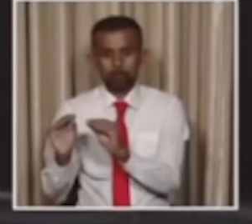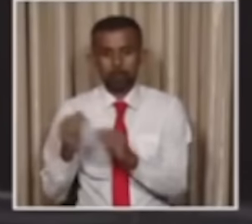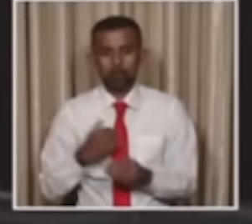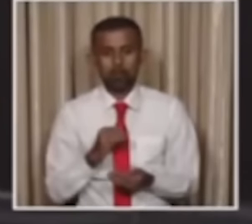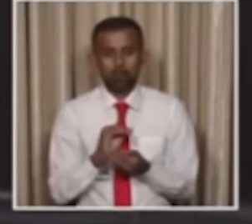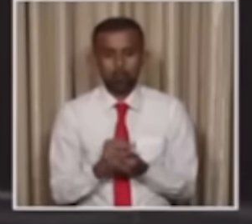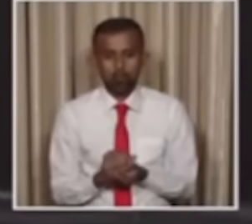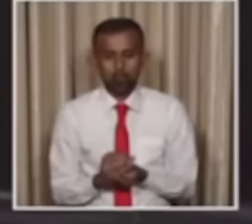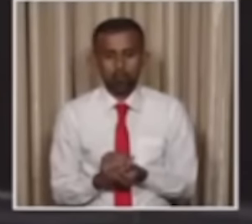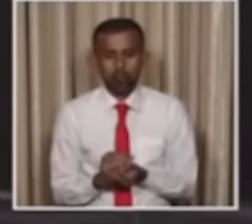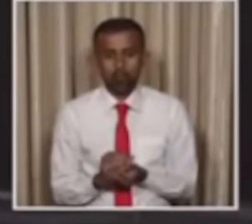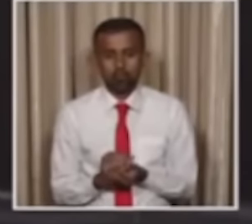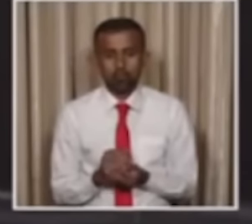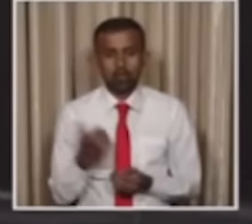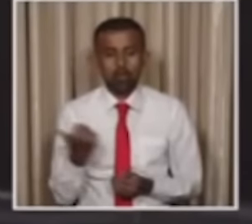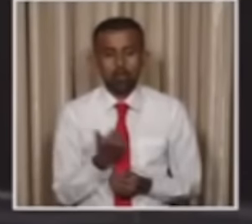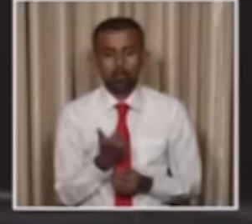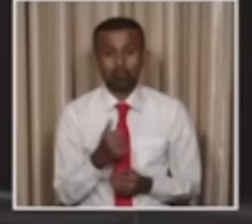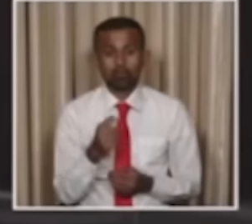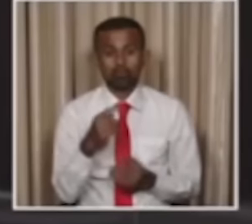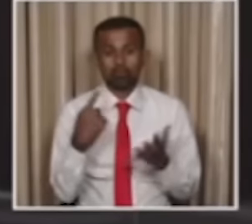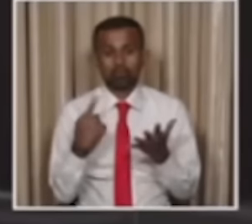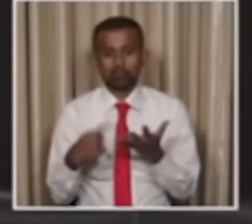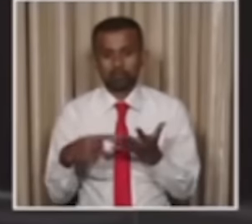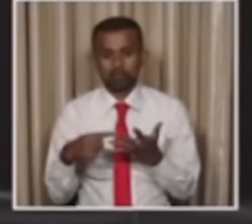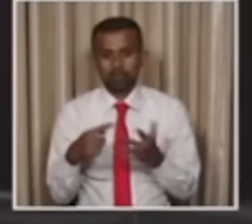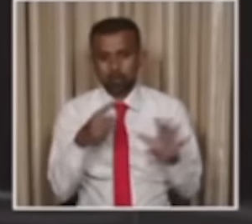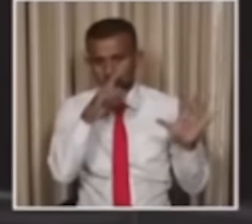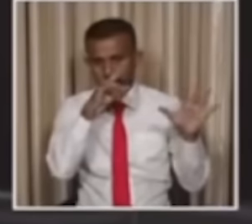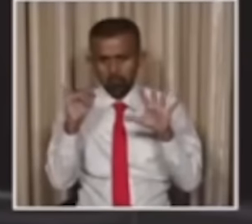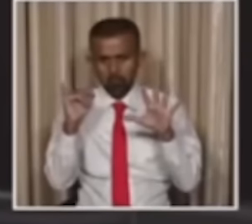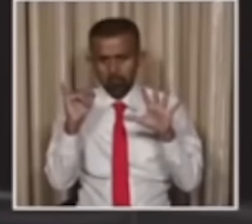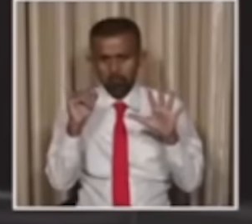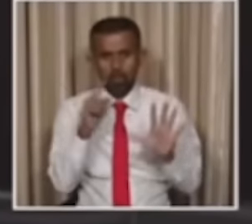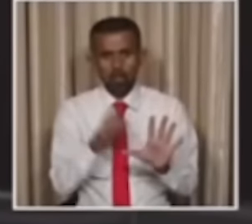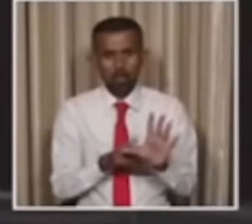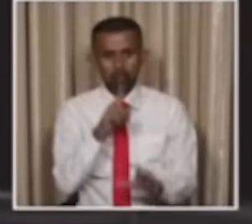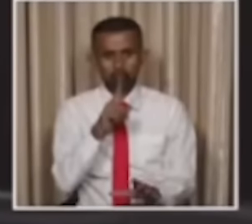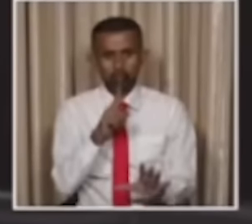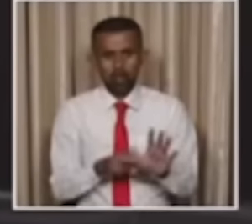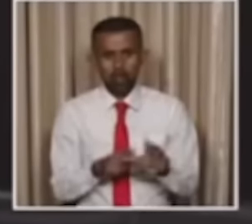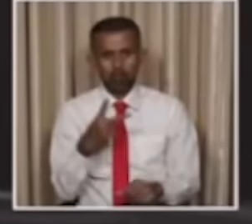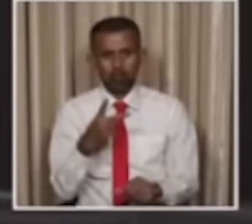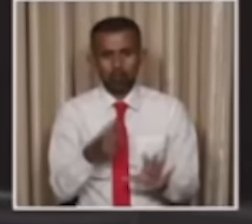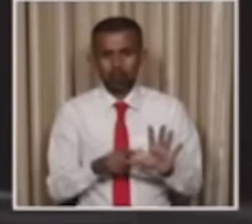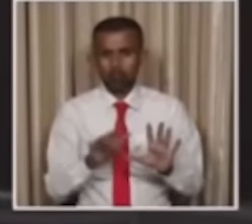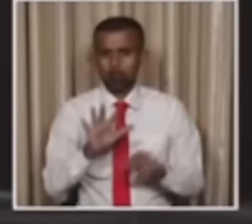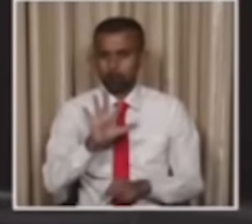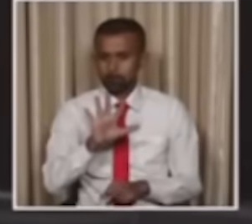තිබුණා අලුත් කැටගරිස්. ඒ කියන්නේ මාස 6 අවුරුද්දේ අවුරුදු 2 5